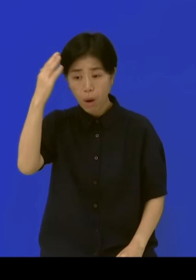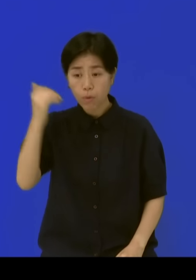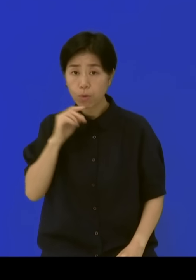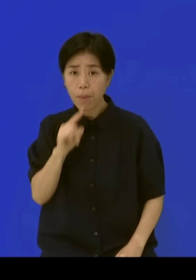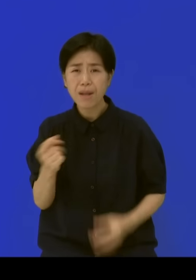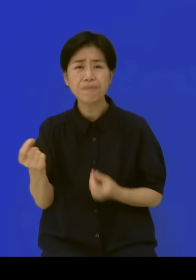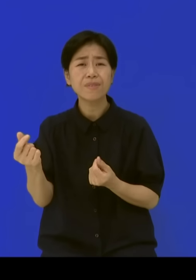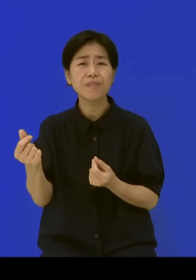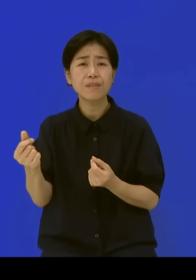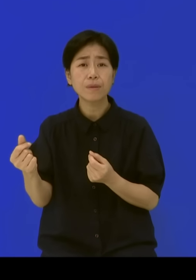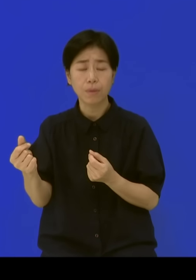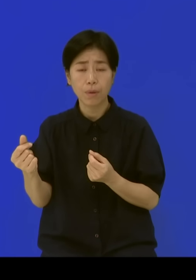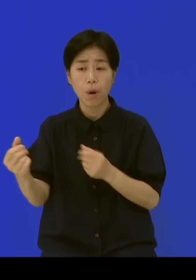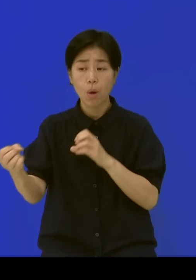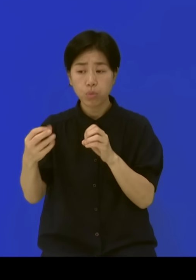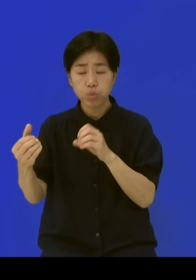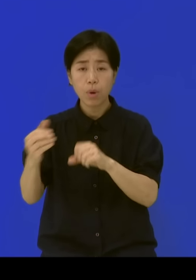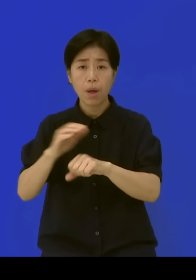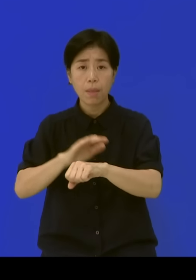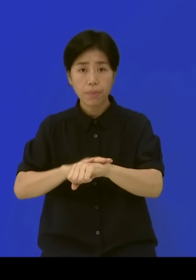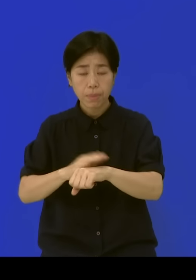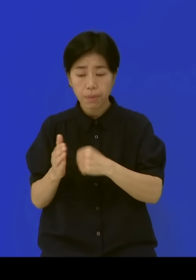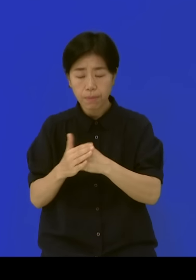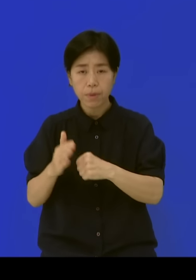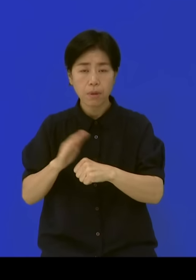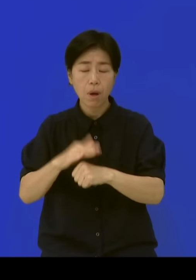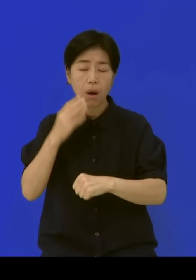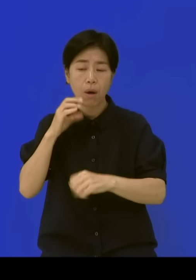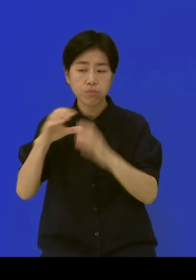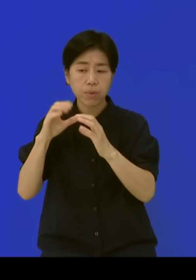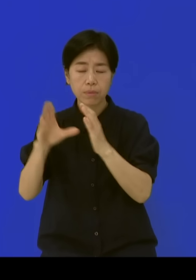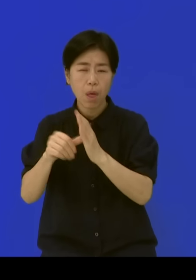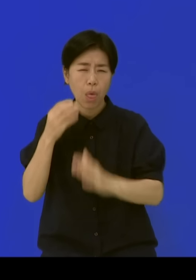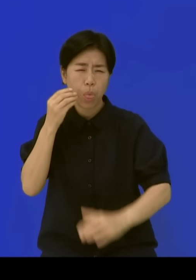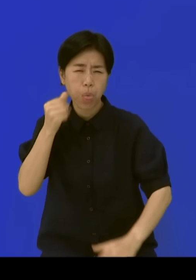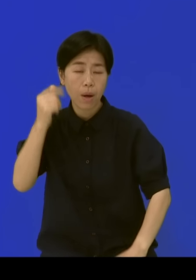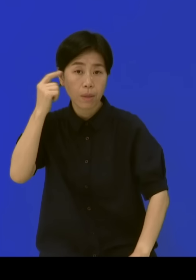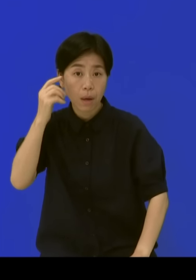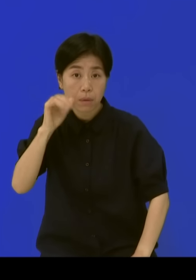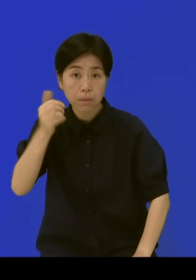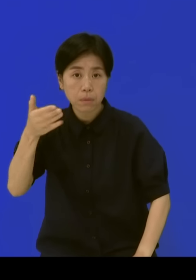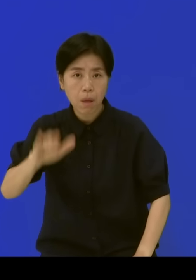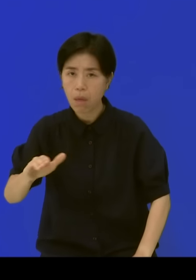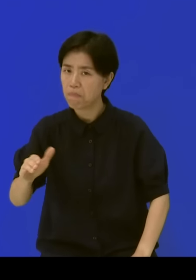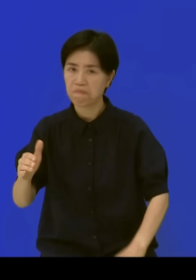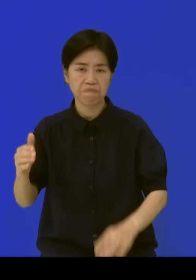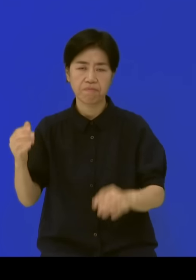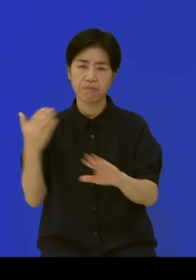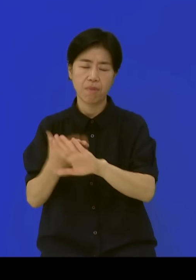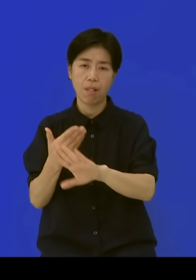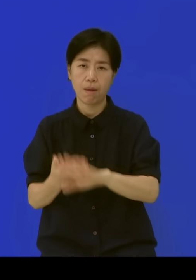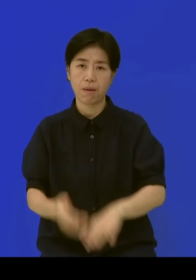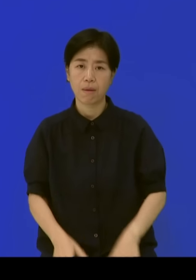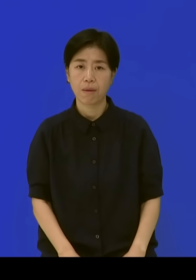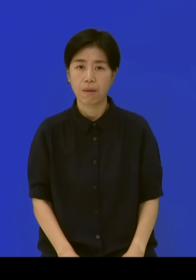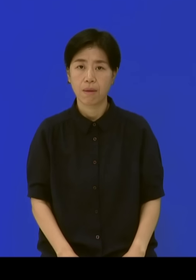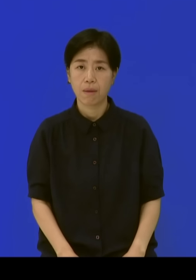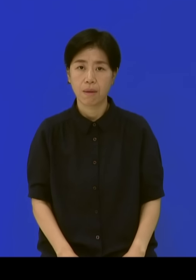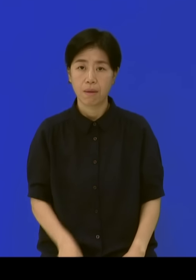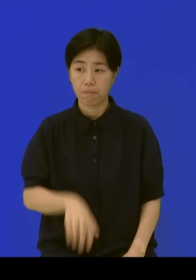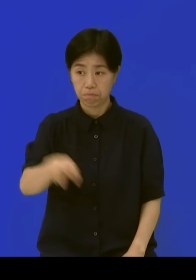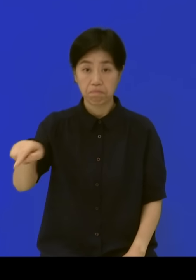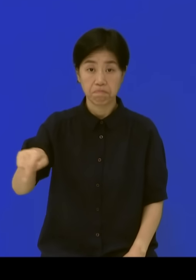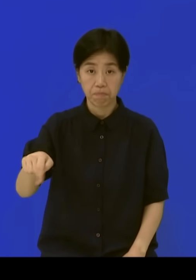그래서 상대적으로 편할 거라고 네네. 제가 생각하고 했는데 네. 이게 그렇지가 않은 거예요. 아, 그래요? 네. 이분들이 오셔서